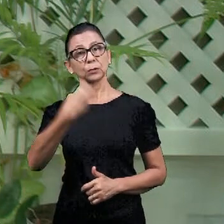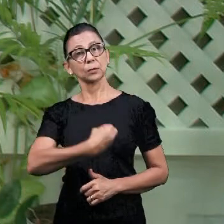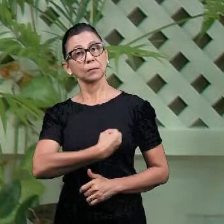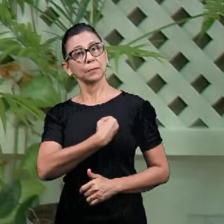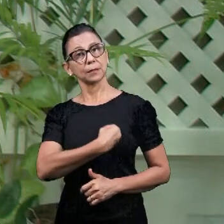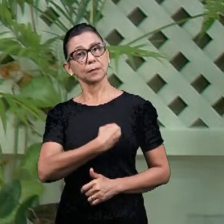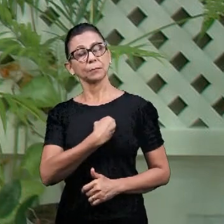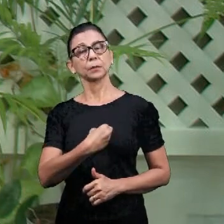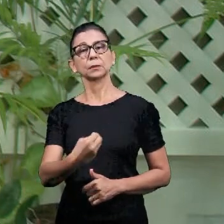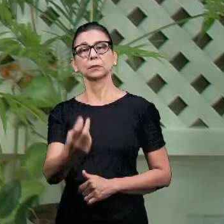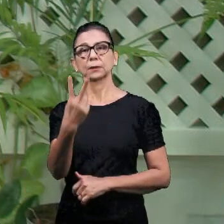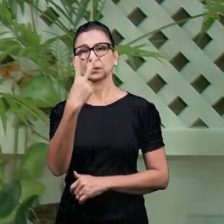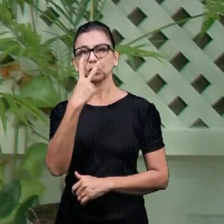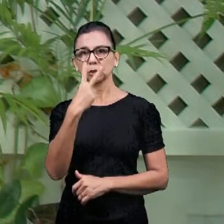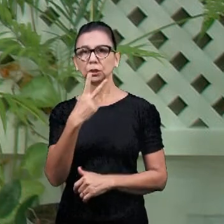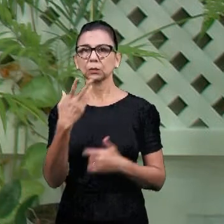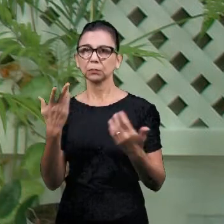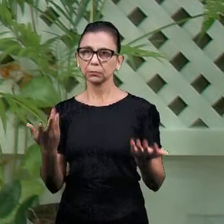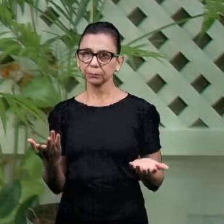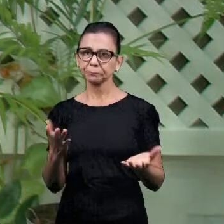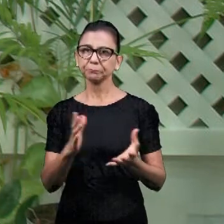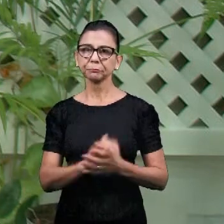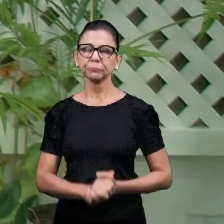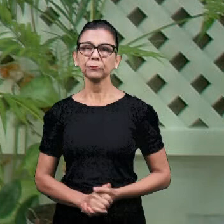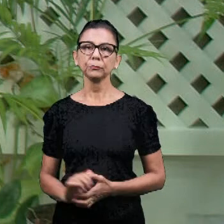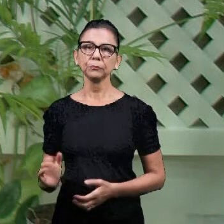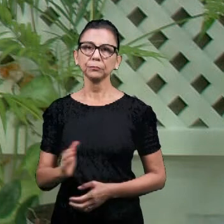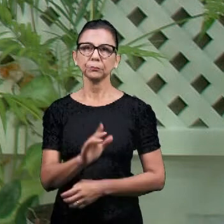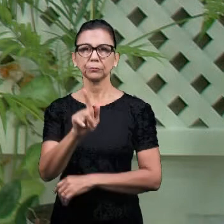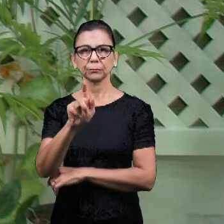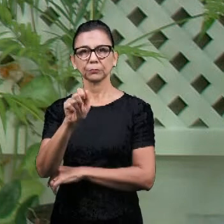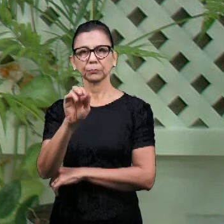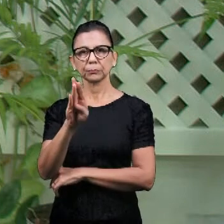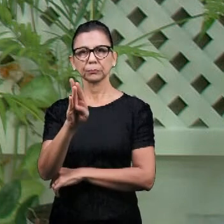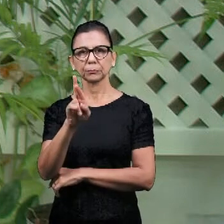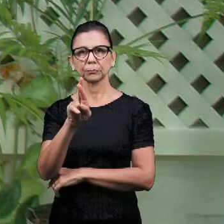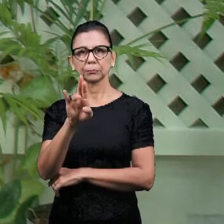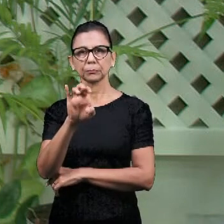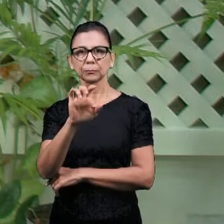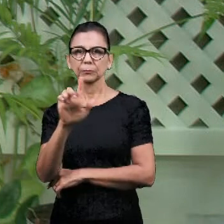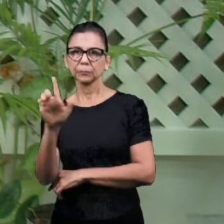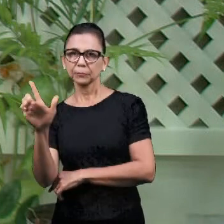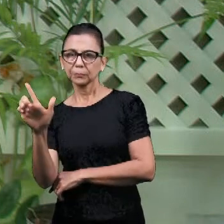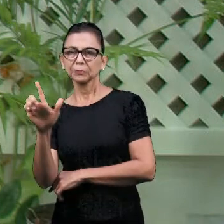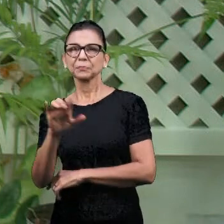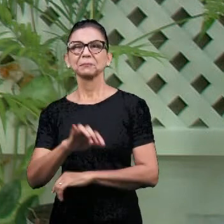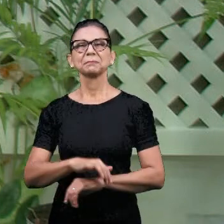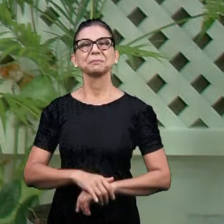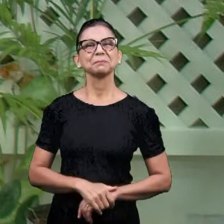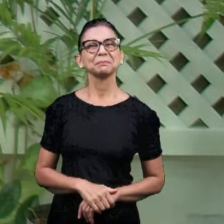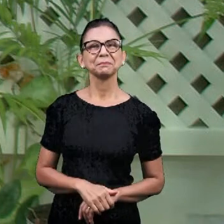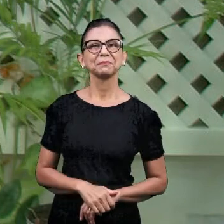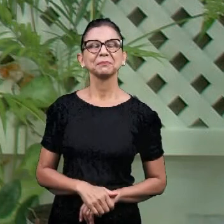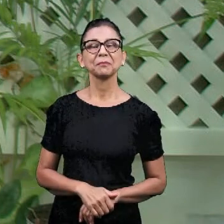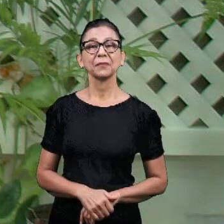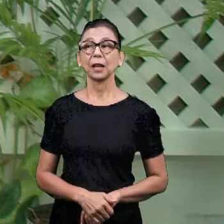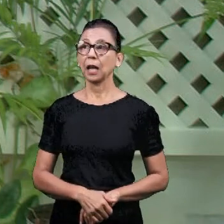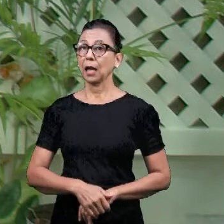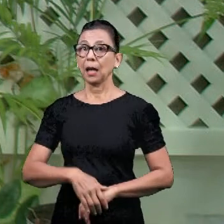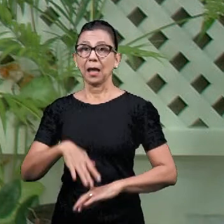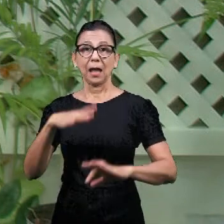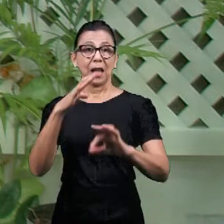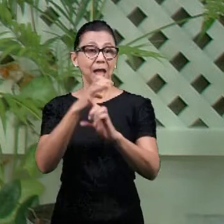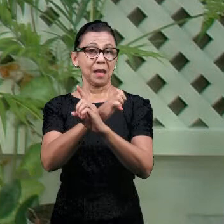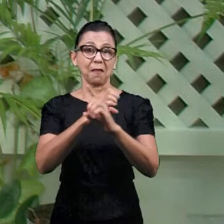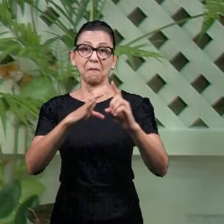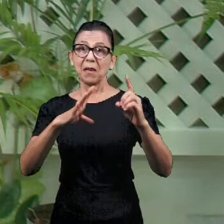d'augmentation de participation dans son église là-bas. Gabriel Souza Camara qui dit les BD